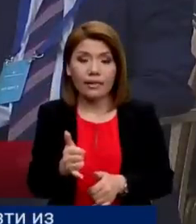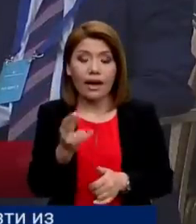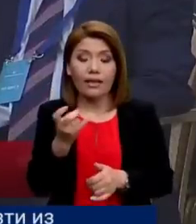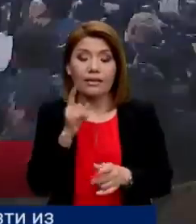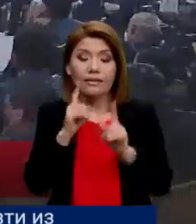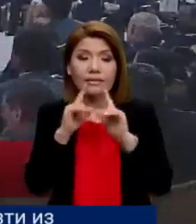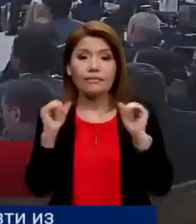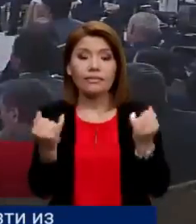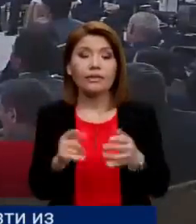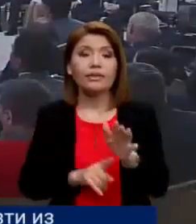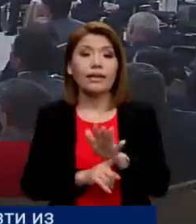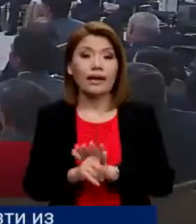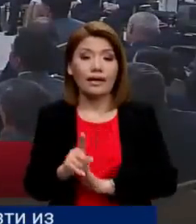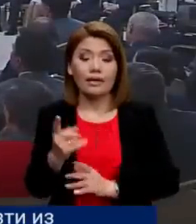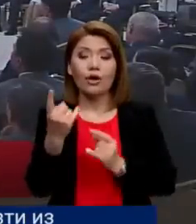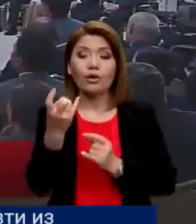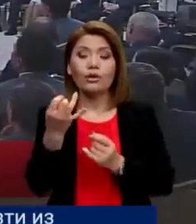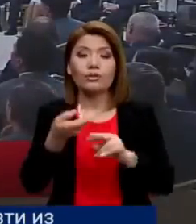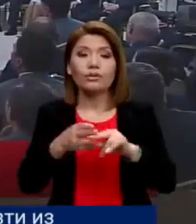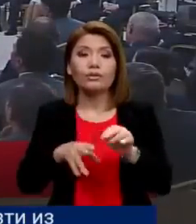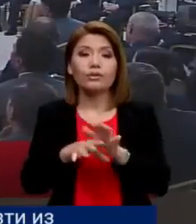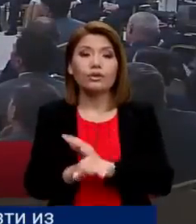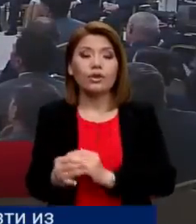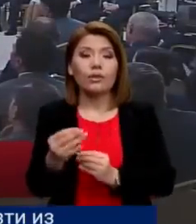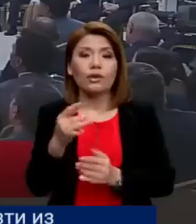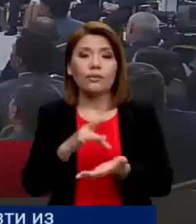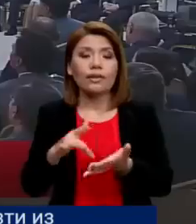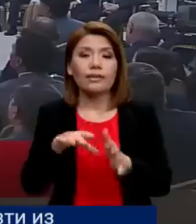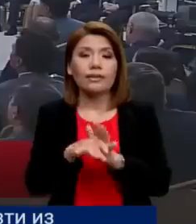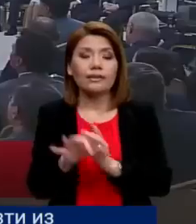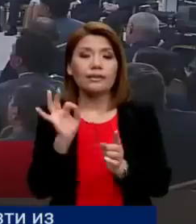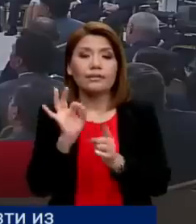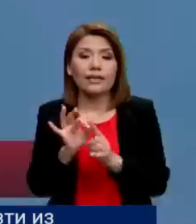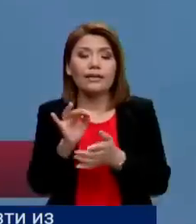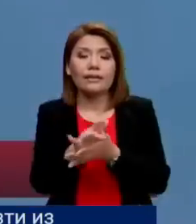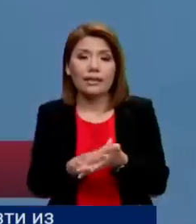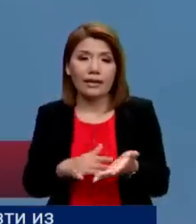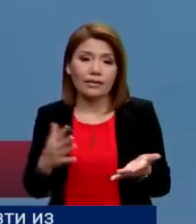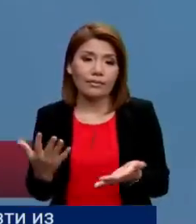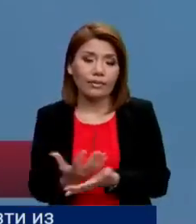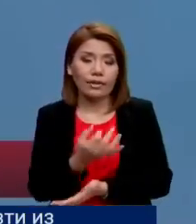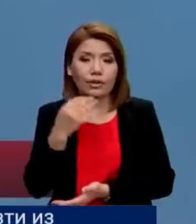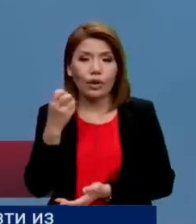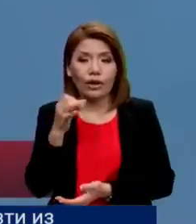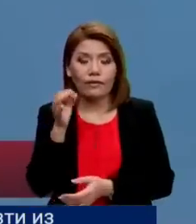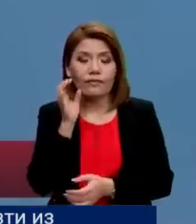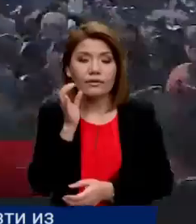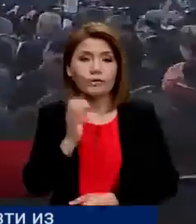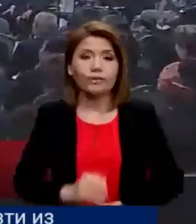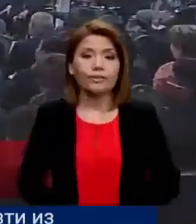алқалы жиыннан басталуда. Ұлытаудың ғасырлар бойы ұлы миссиясы қайта жалғасын тапты деді Тоқаев. Тыңдайық.